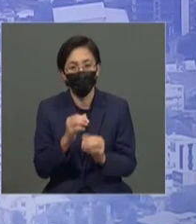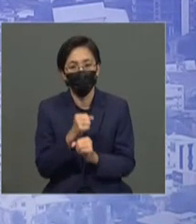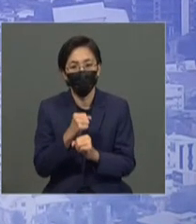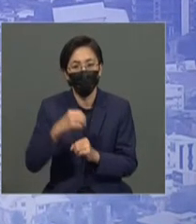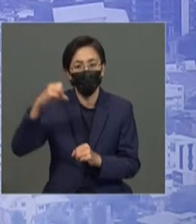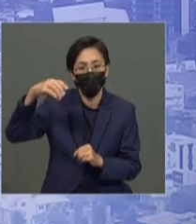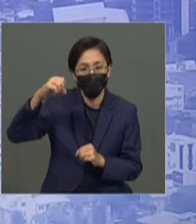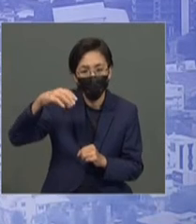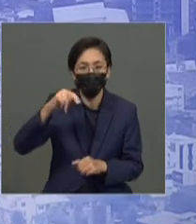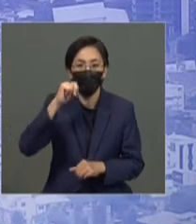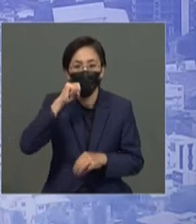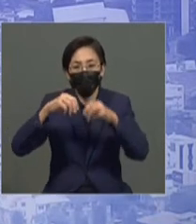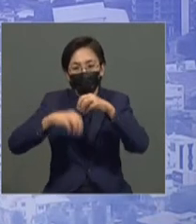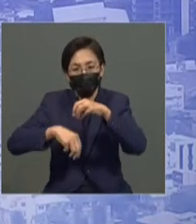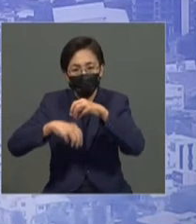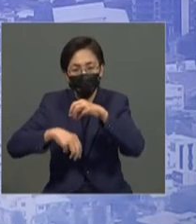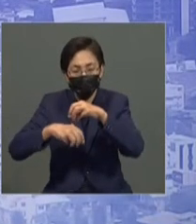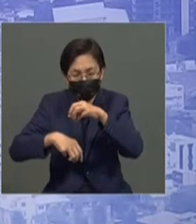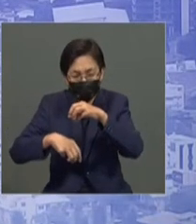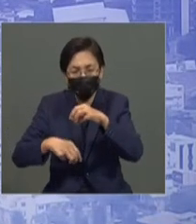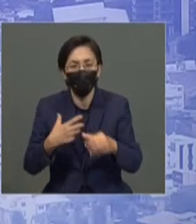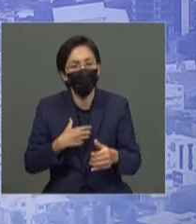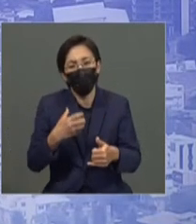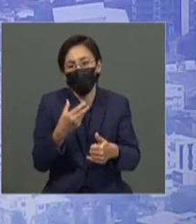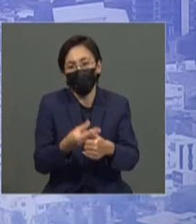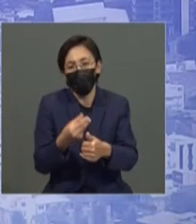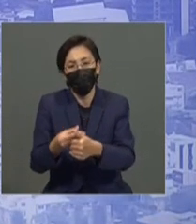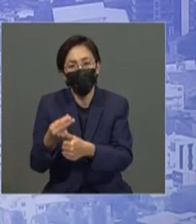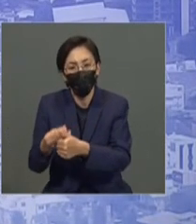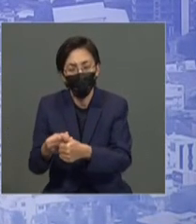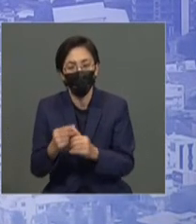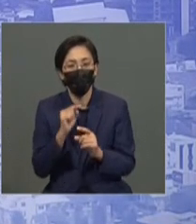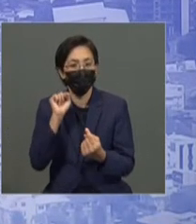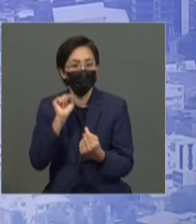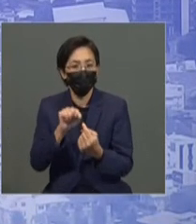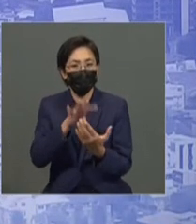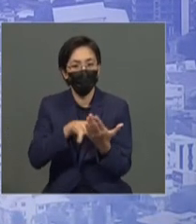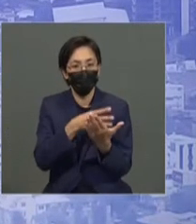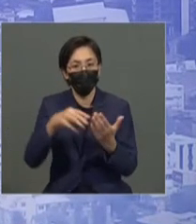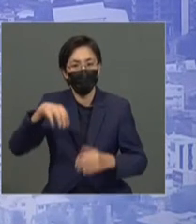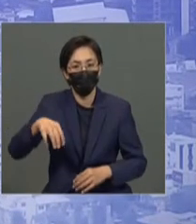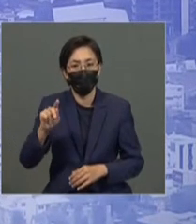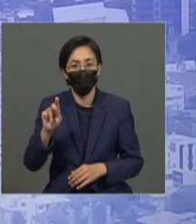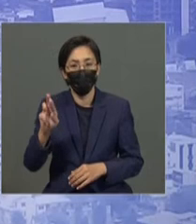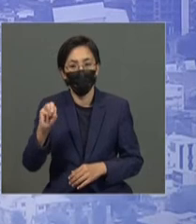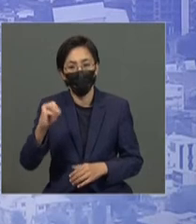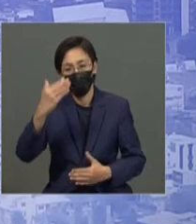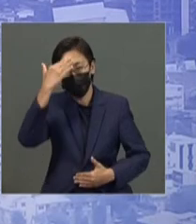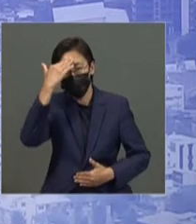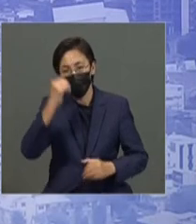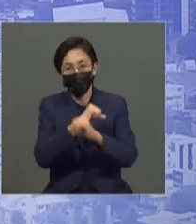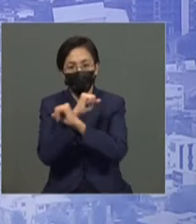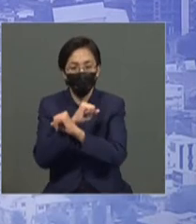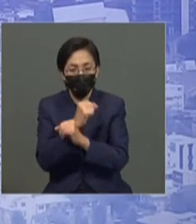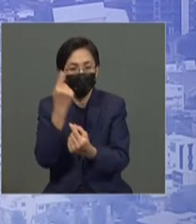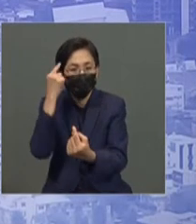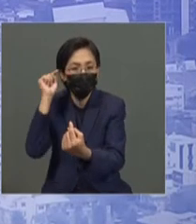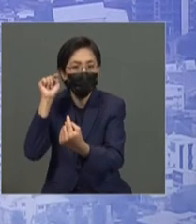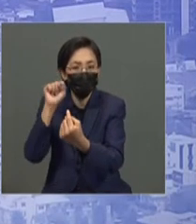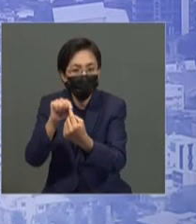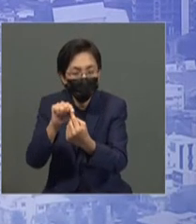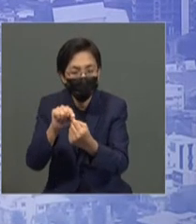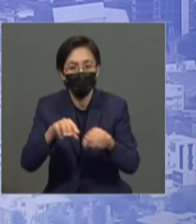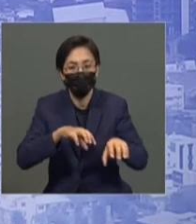ไฟฟ้าการประปาซึ่งสอดคล้องกับนโยบายของกรมควบคุมโรคนะคะที่จะมีเป้าหมายในการ